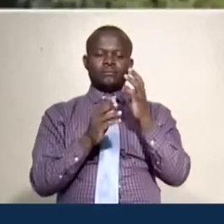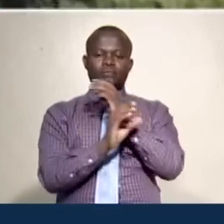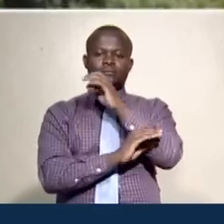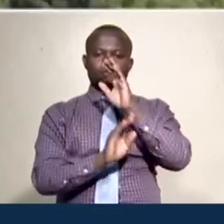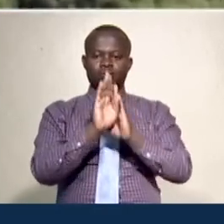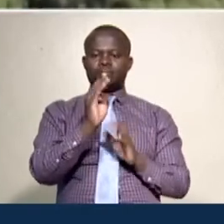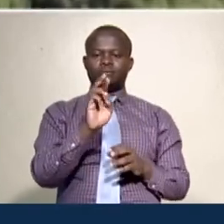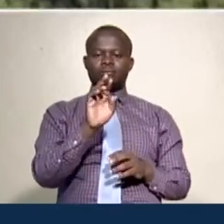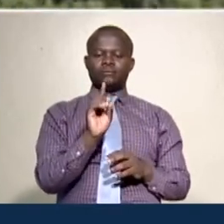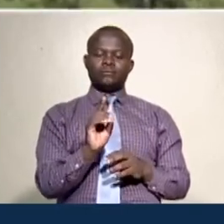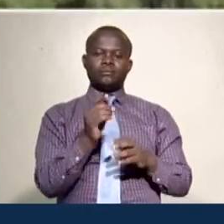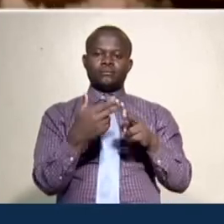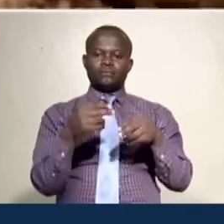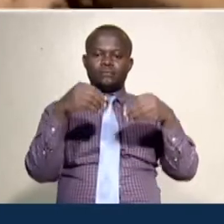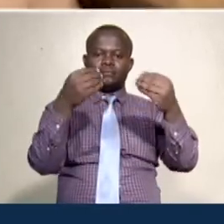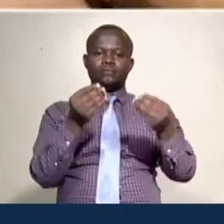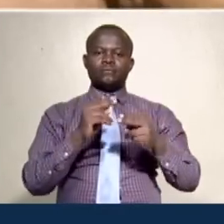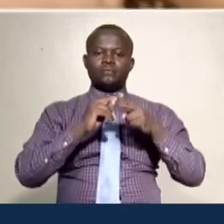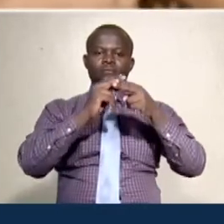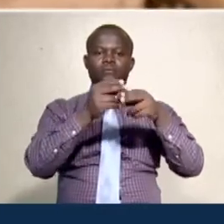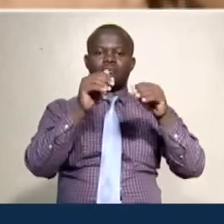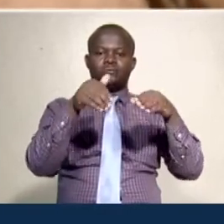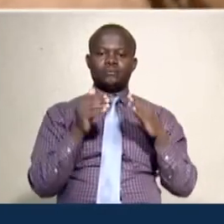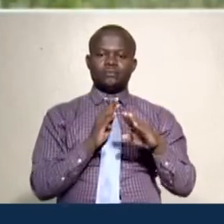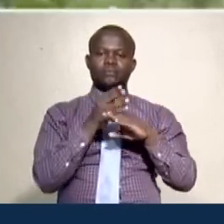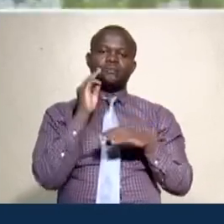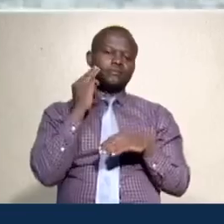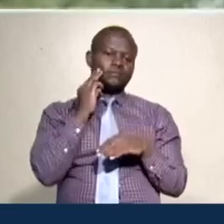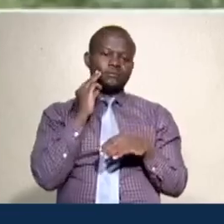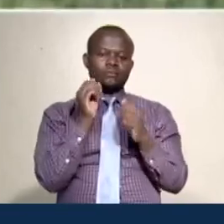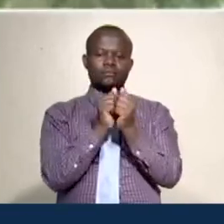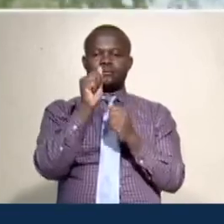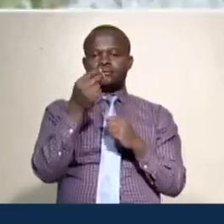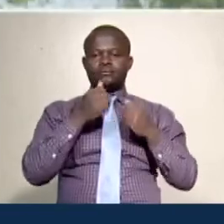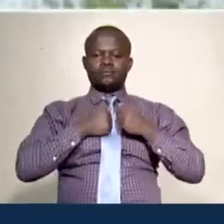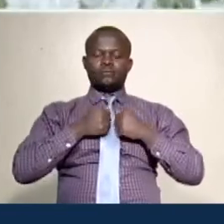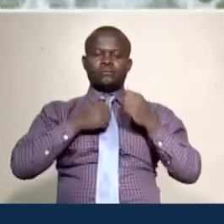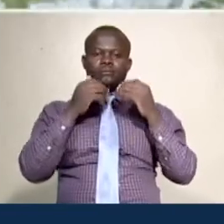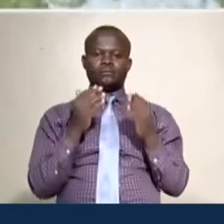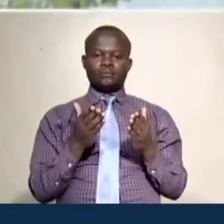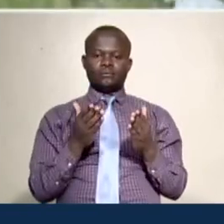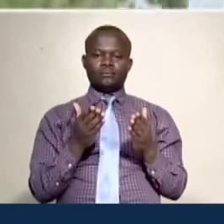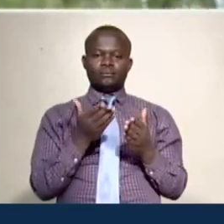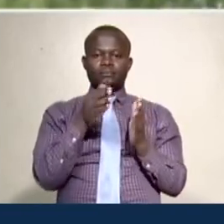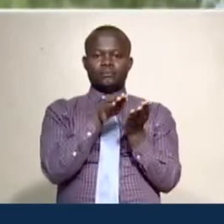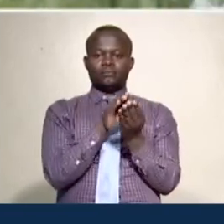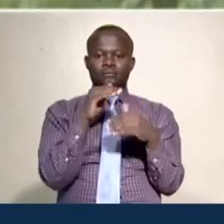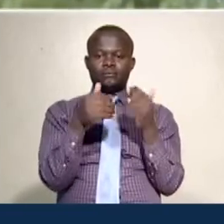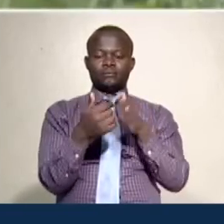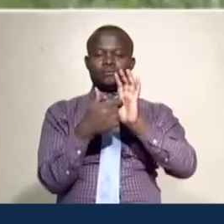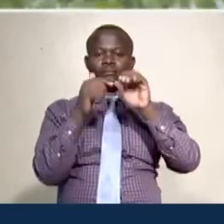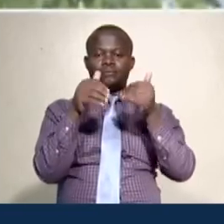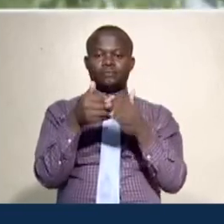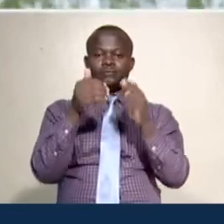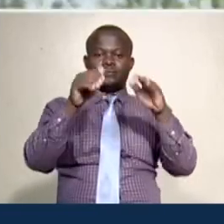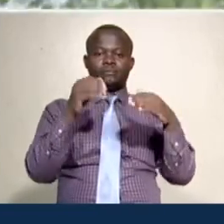y'iterambere BRD igiye gutanga inguzanyo ku bahinzi igera kuri miliyari 15 z'amafaranga y'u Rwanda Iyi banki igaragaza ko